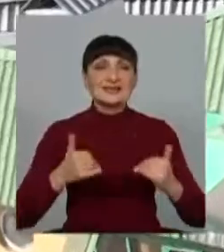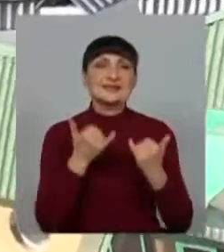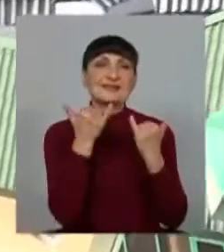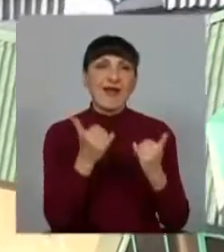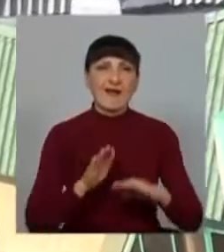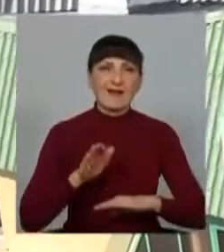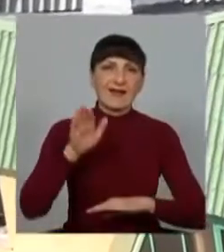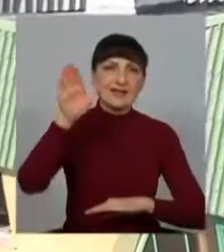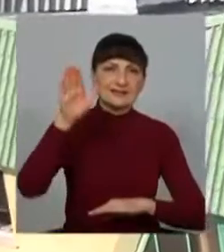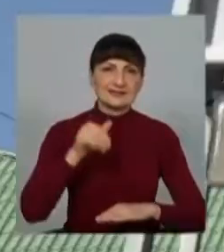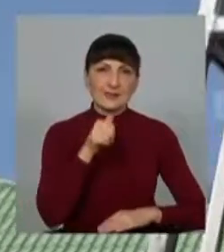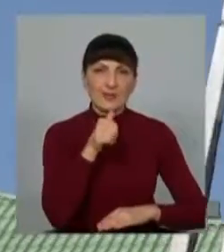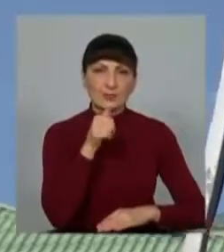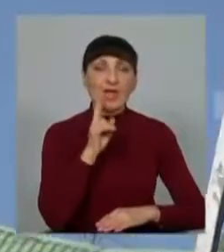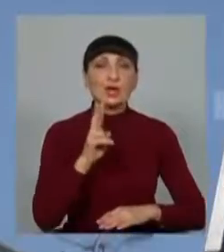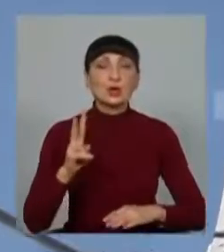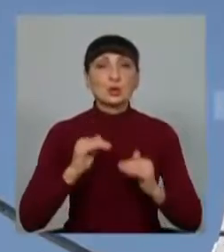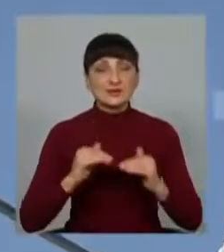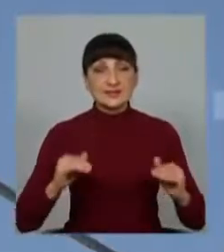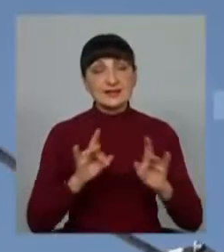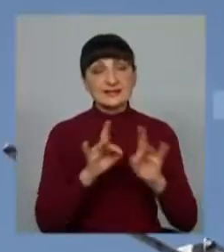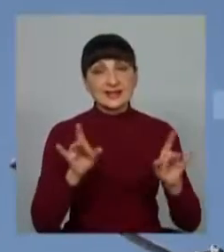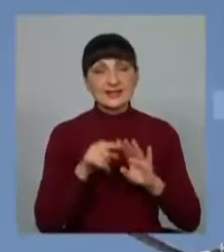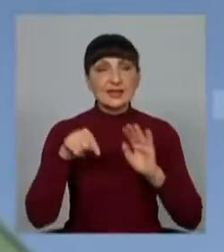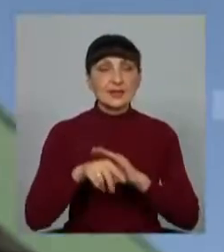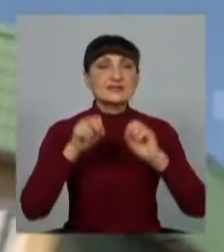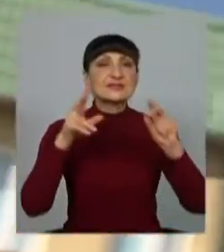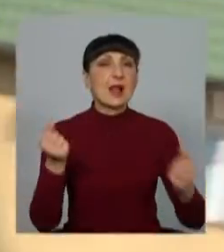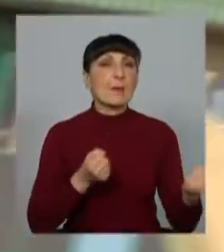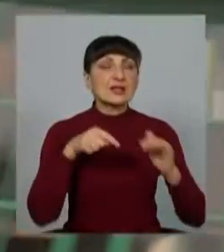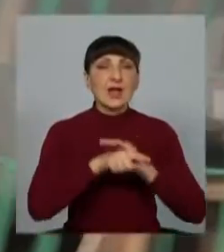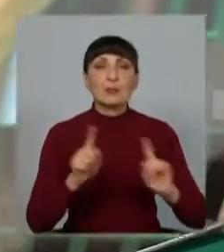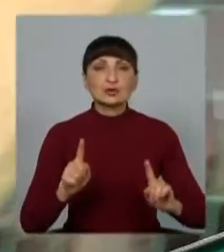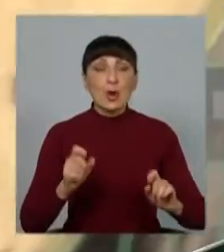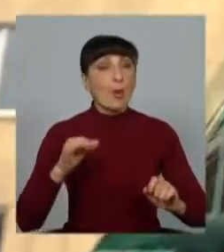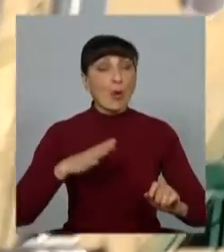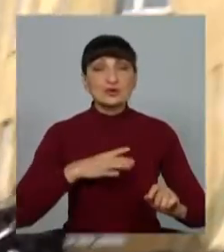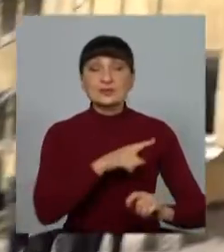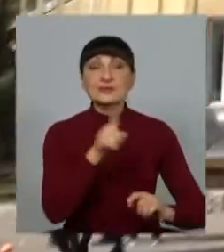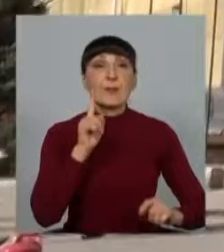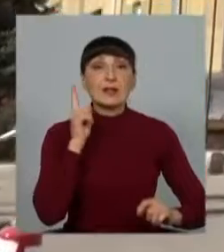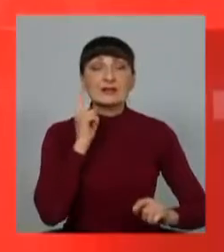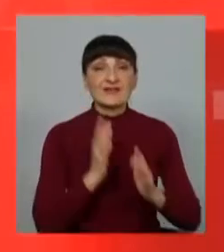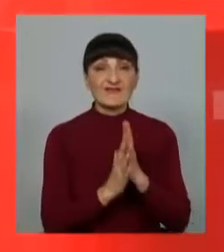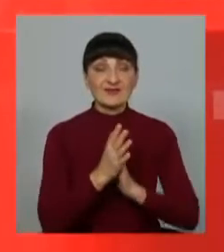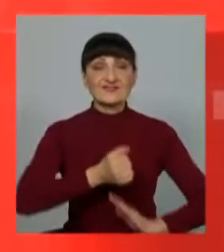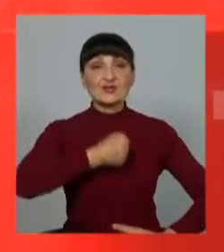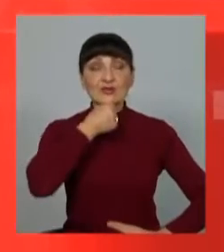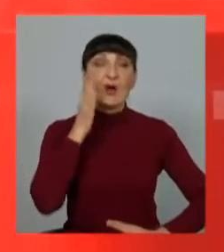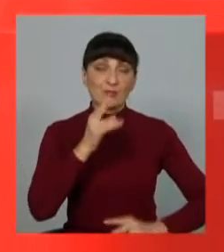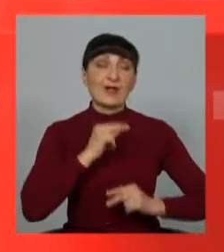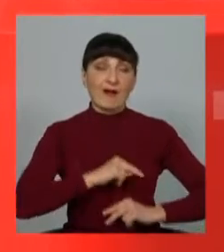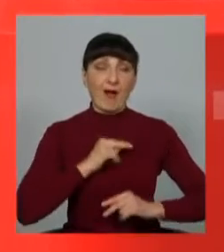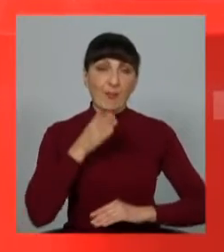автолестнице. Также для заинтересованных школьников рассказали немного об устройстве спецмашины. Как знать, возможно, среди этих юношей с горящими глазами